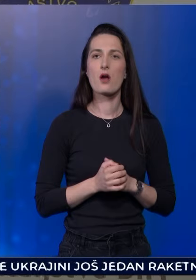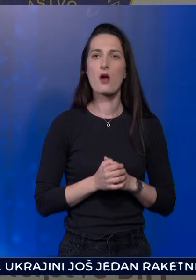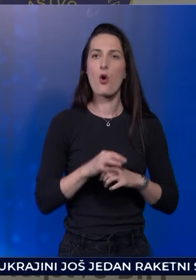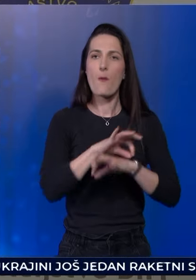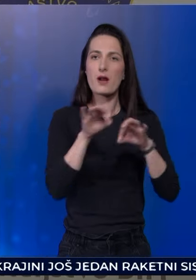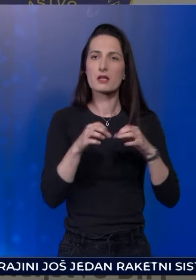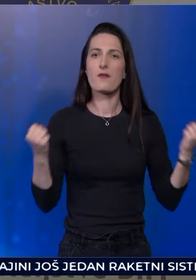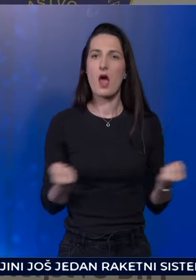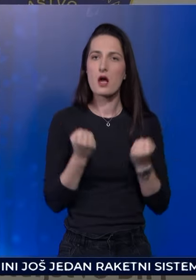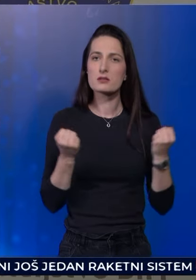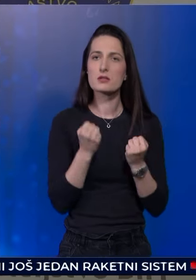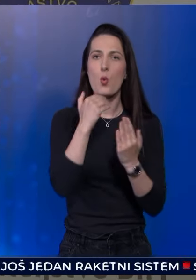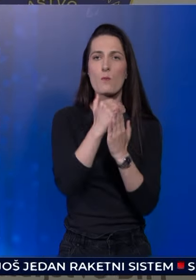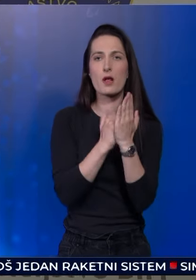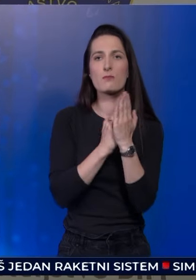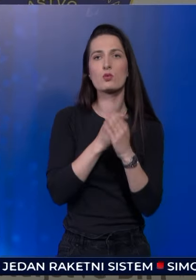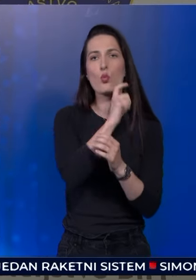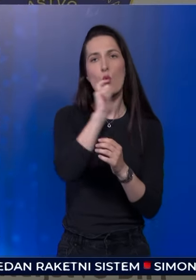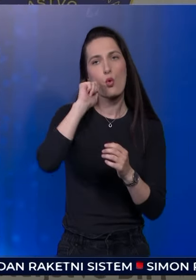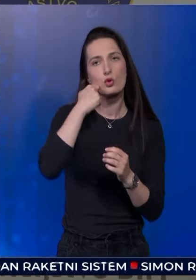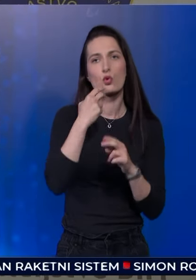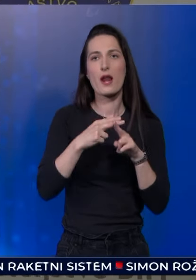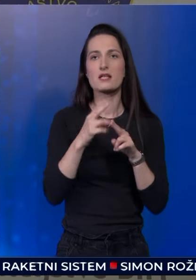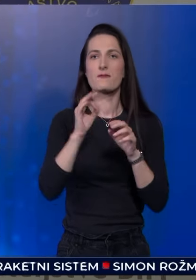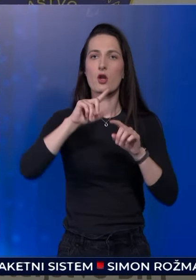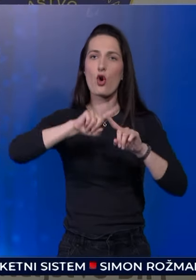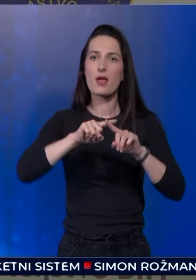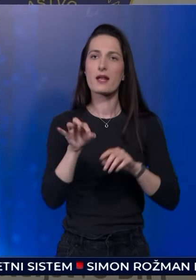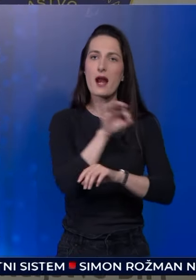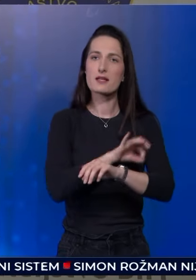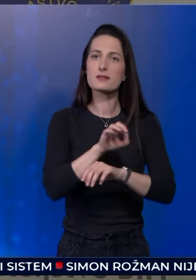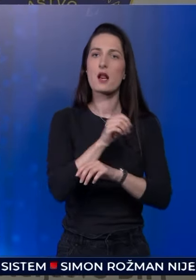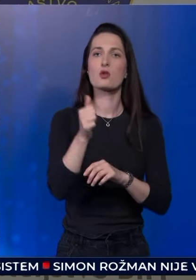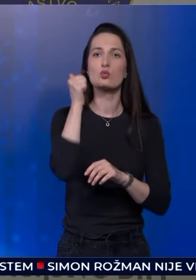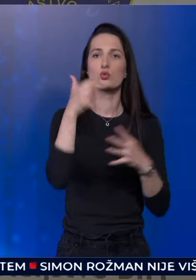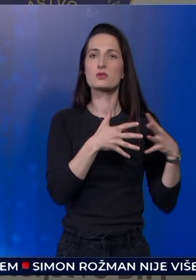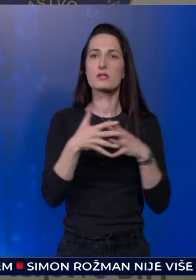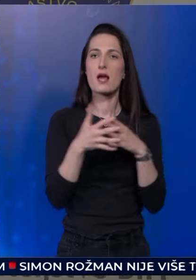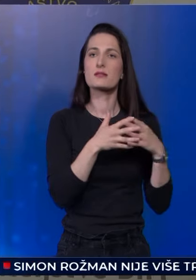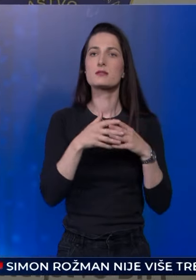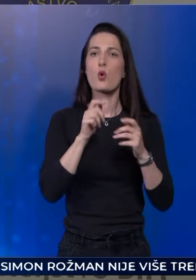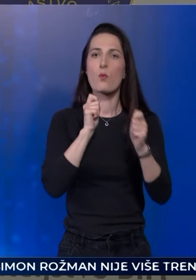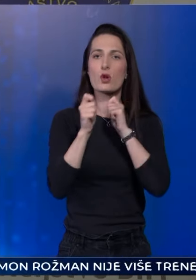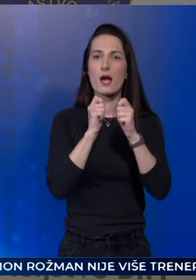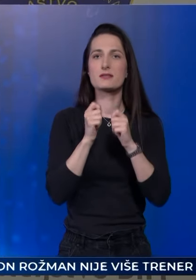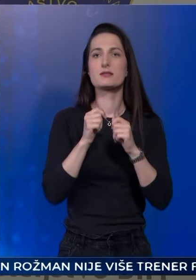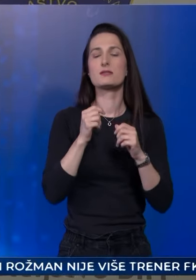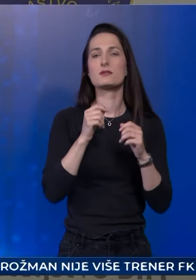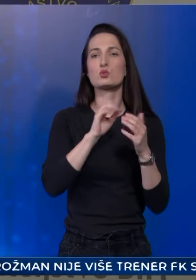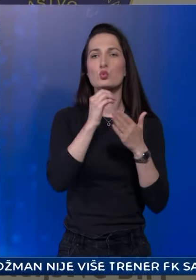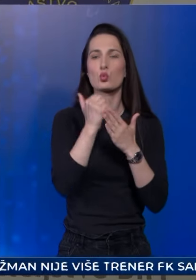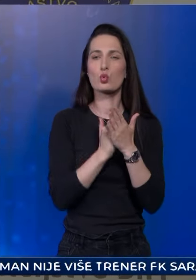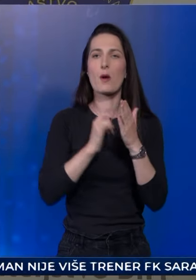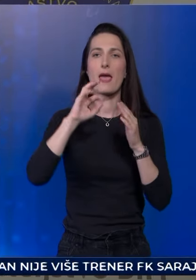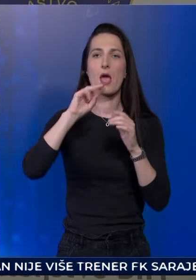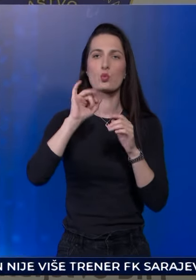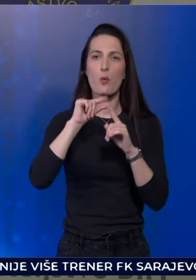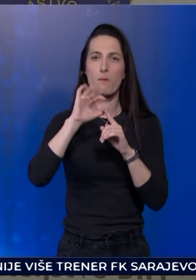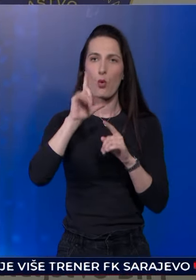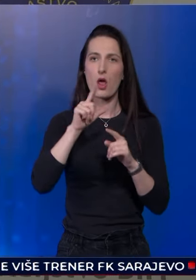O predmetu kodnog naziva Rolex realizirane u suradnji i komunikaciji sa strukturama Europola, a odnosi se na više osoba osumnjičenih za organizirani